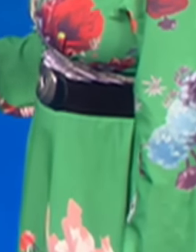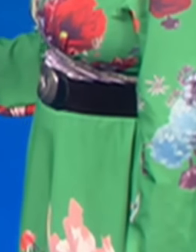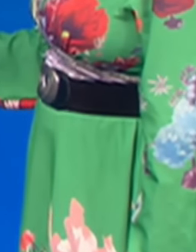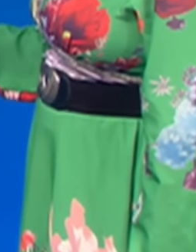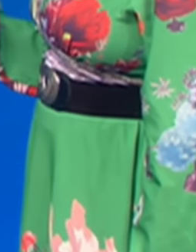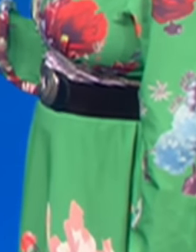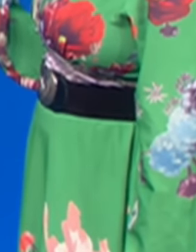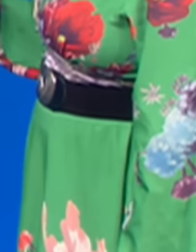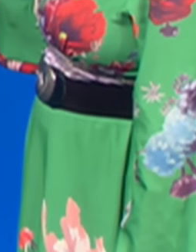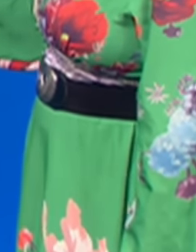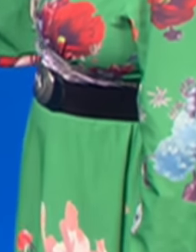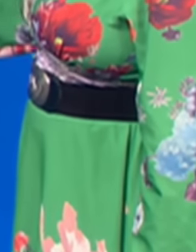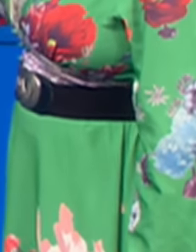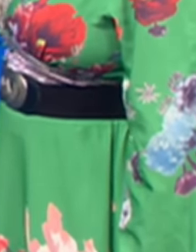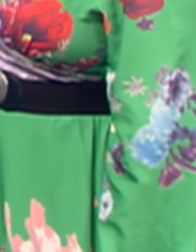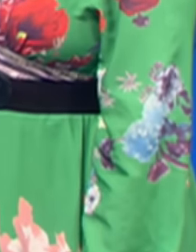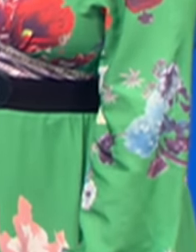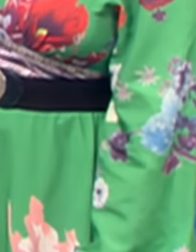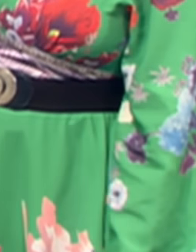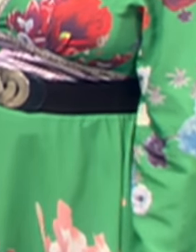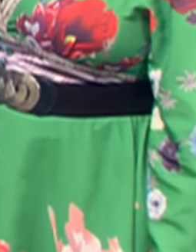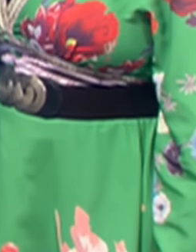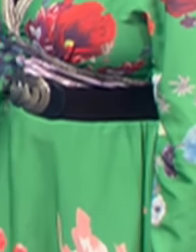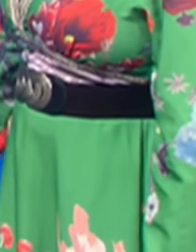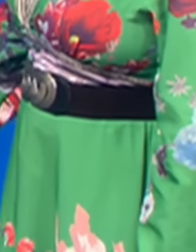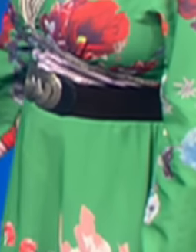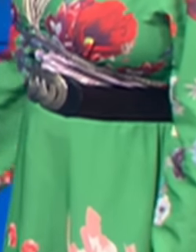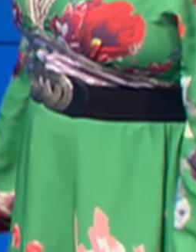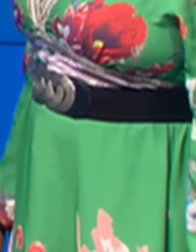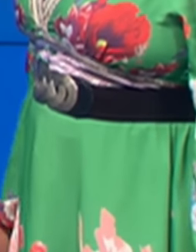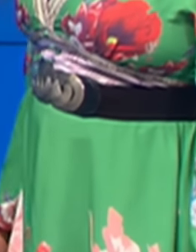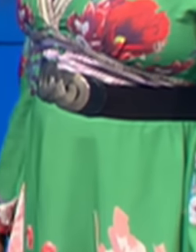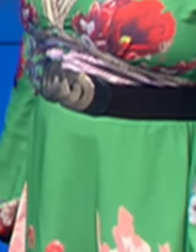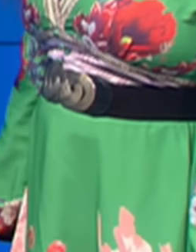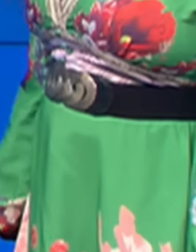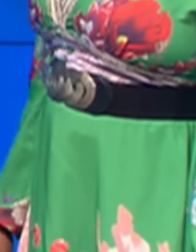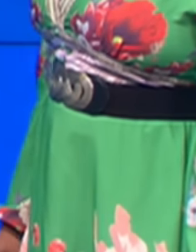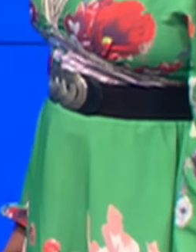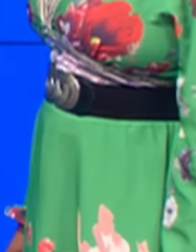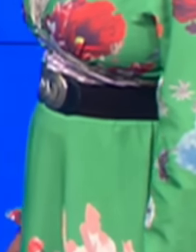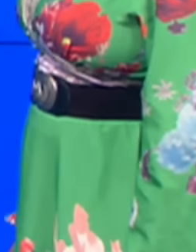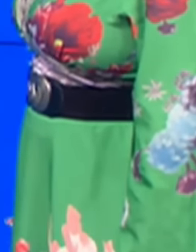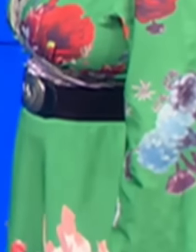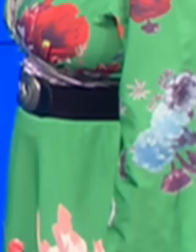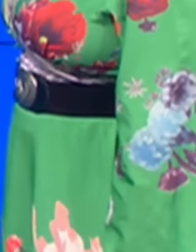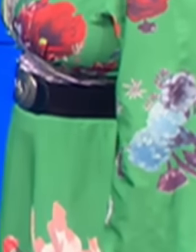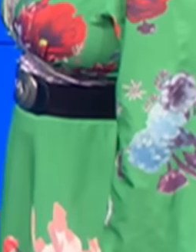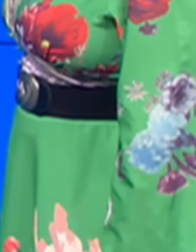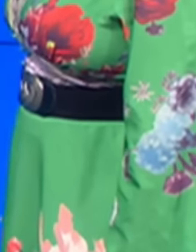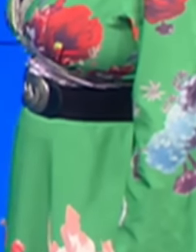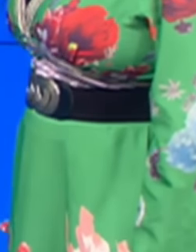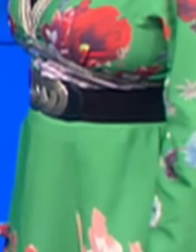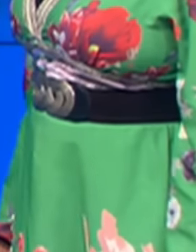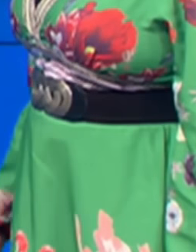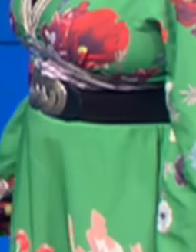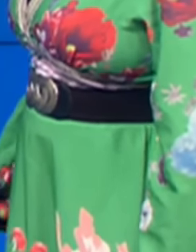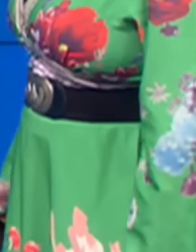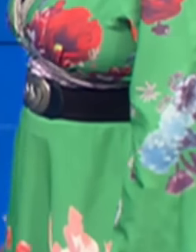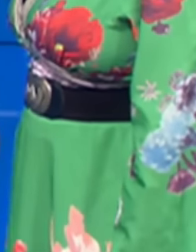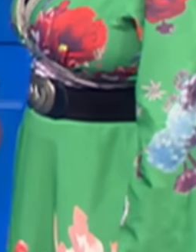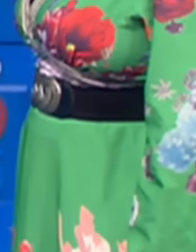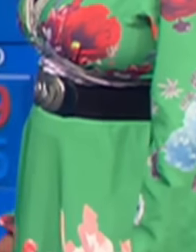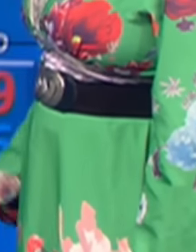tla itemogela go ruthela Richards Bay le Ulundi ka tša 24 re lebelela Pietermaritzburg ka tša 22 go Eastern Cape jwale re